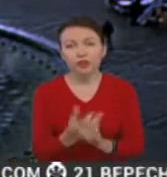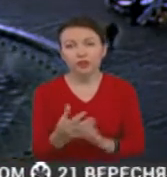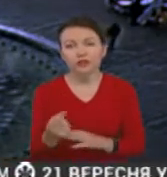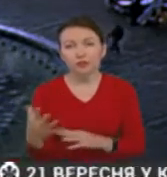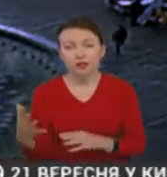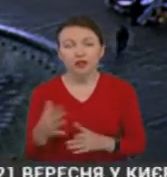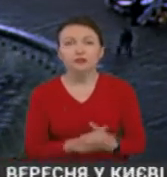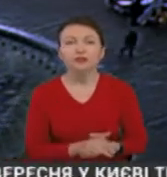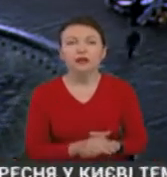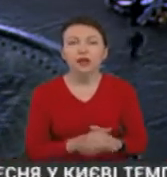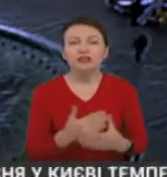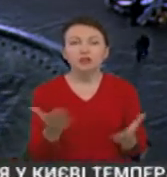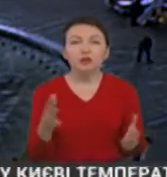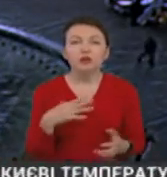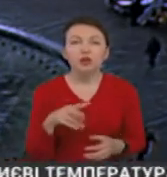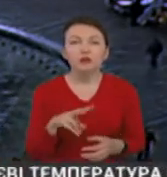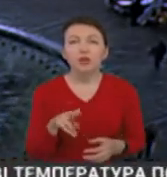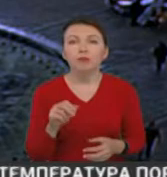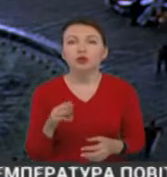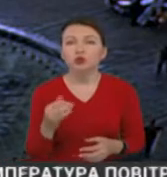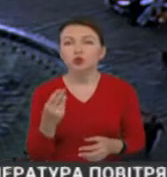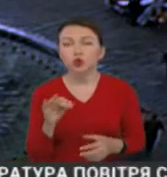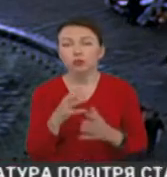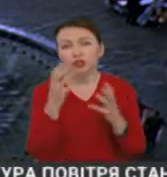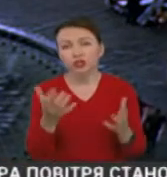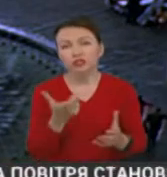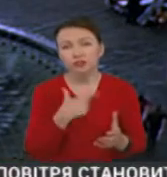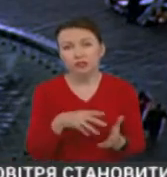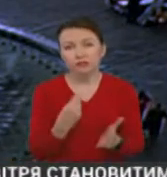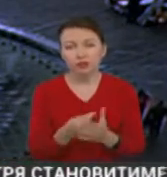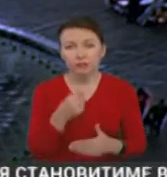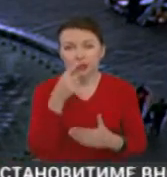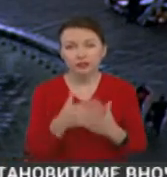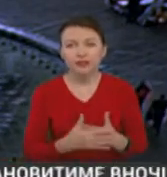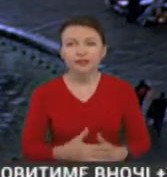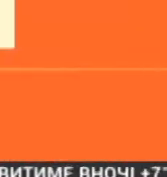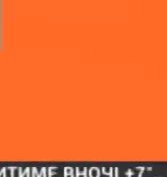15:15. З вами була Людмила Пастушок. Бережіть себе і своїх близьких. Побачимось.